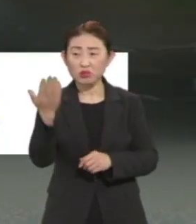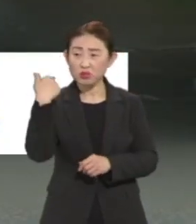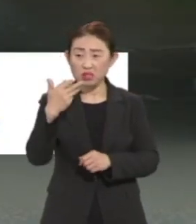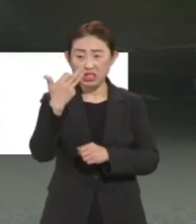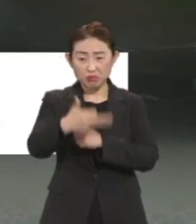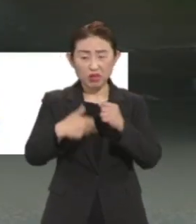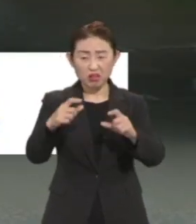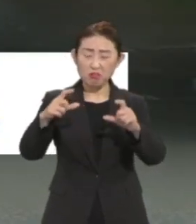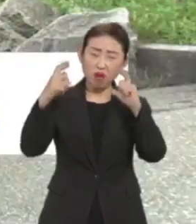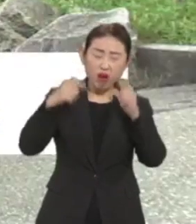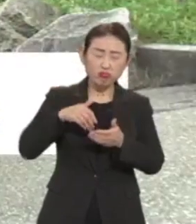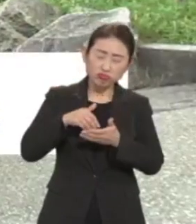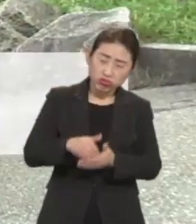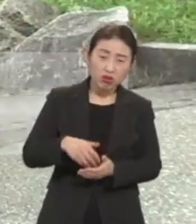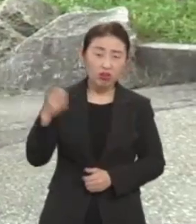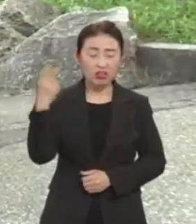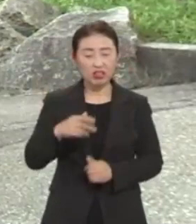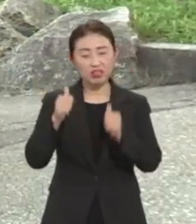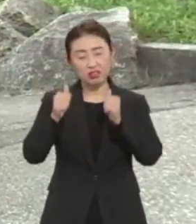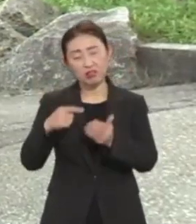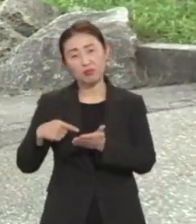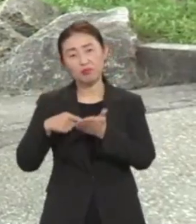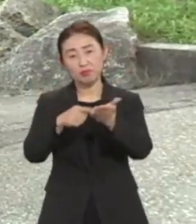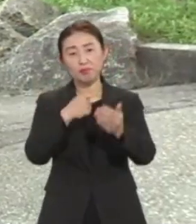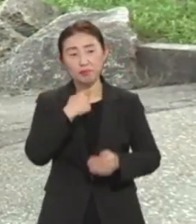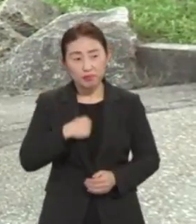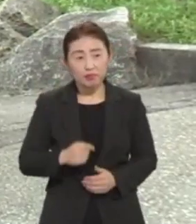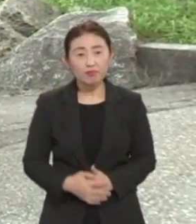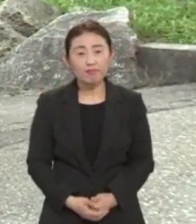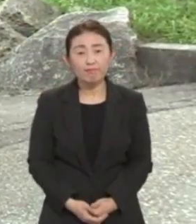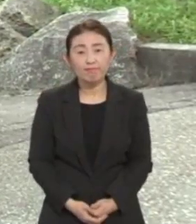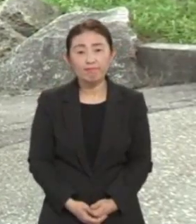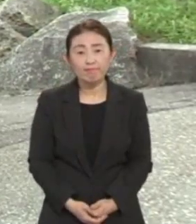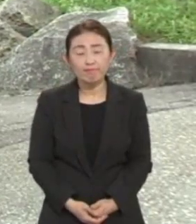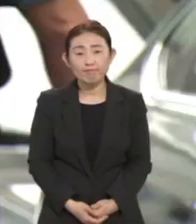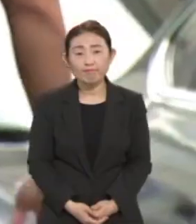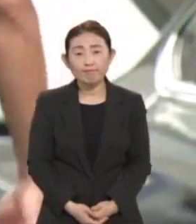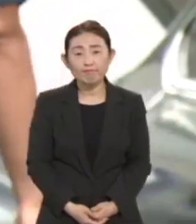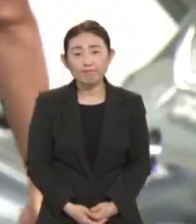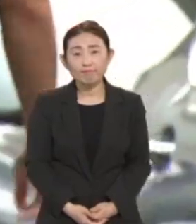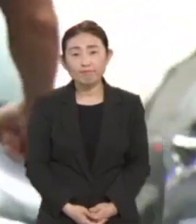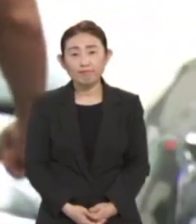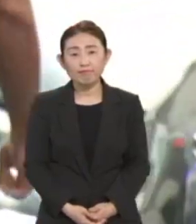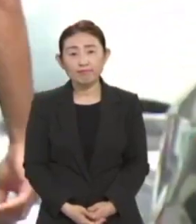29일 선고된 형량이 너무 무겁다며 대전지법에 항소장을 낸 바 있습니다 y